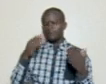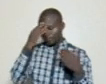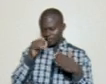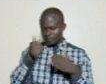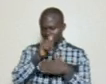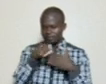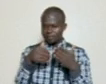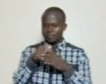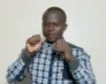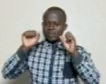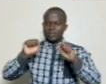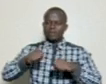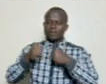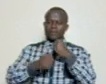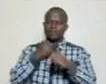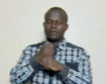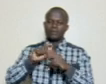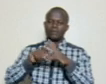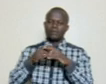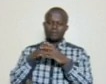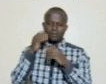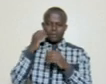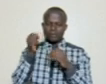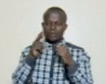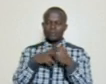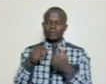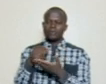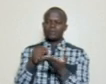Muri uyu mwaka twatangiye mu kwa karindwi